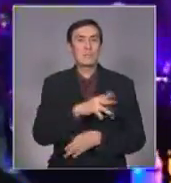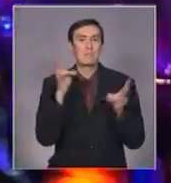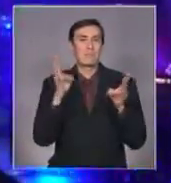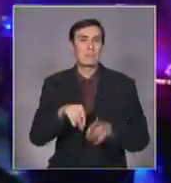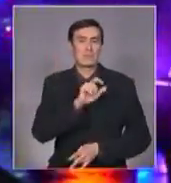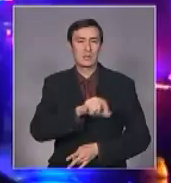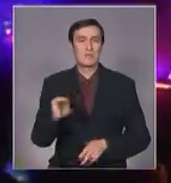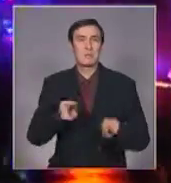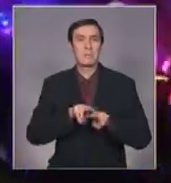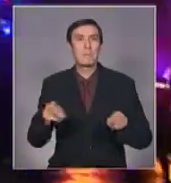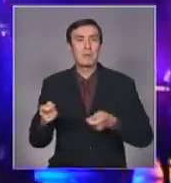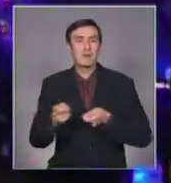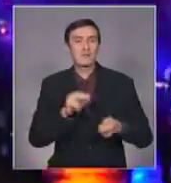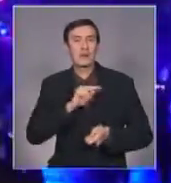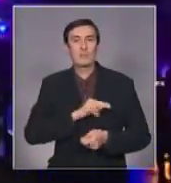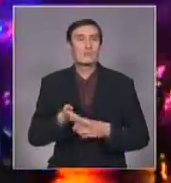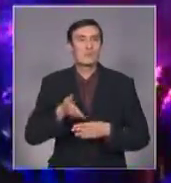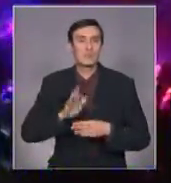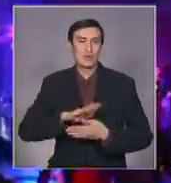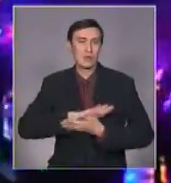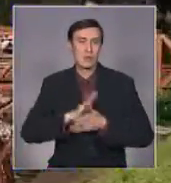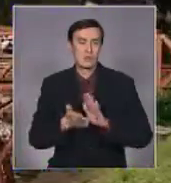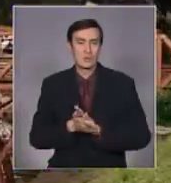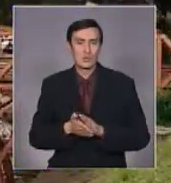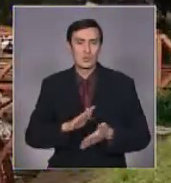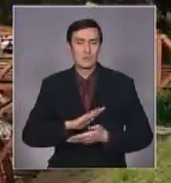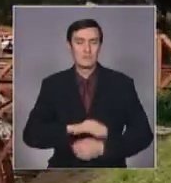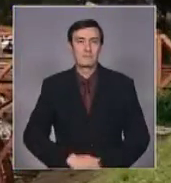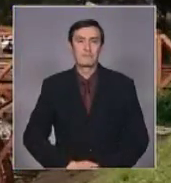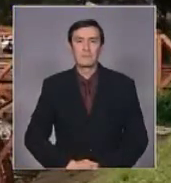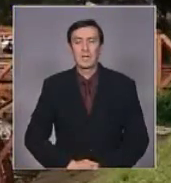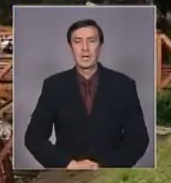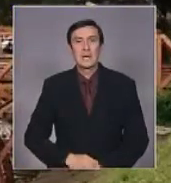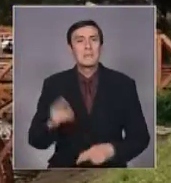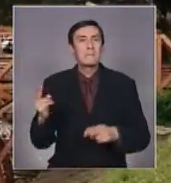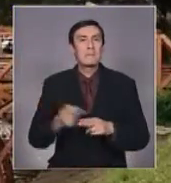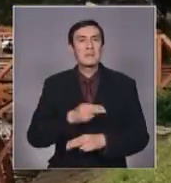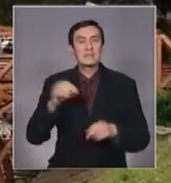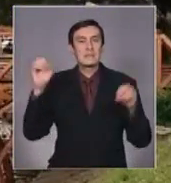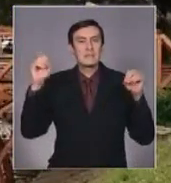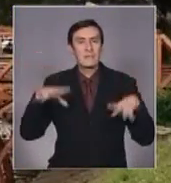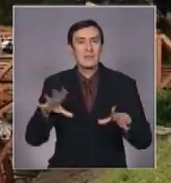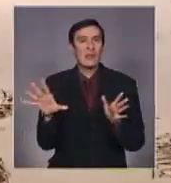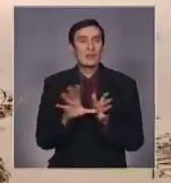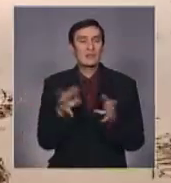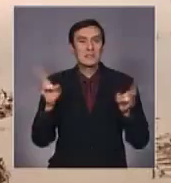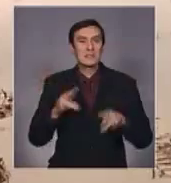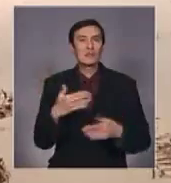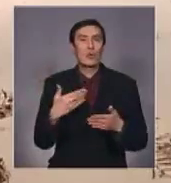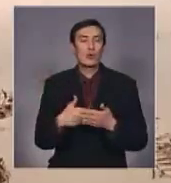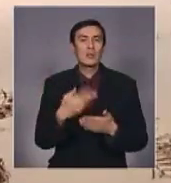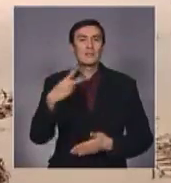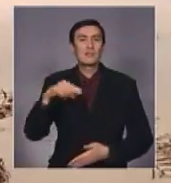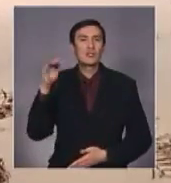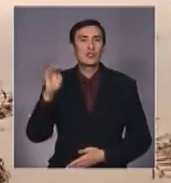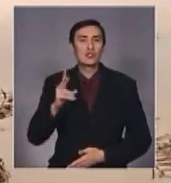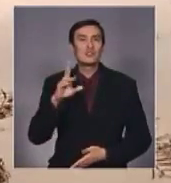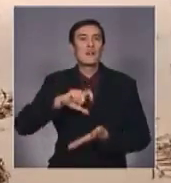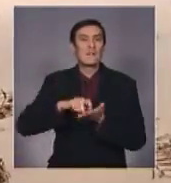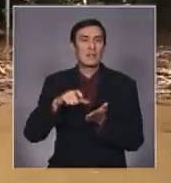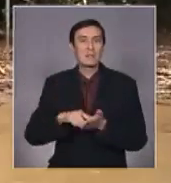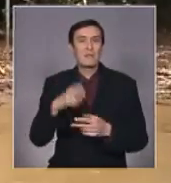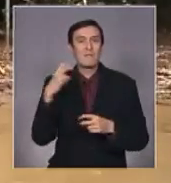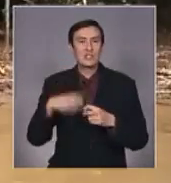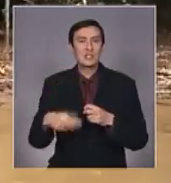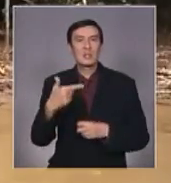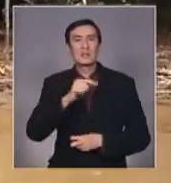пострадавшим. Правительство работает в чрезвычайном режиме. Без света и электричества остаются около 20 тысяч квартир,